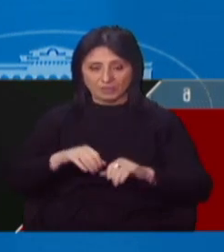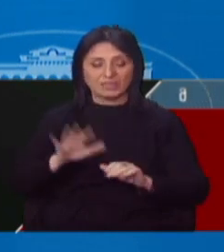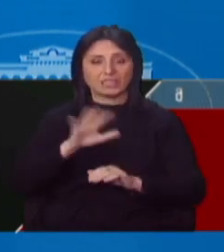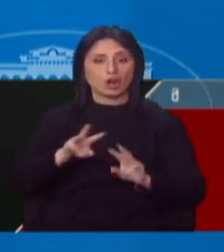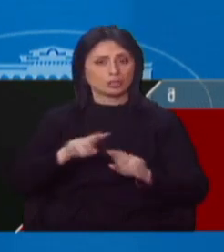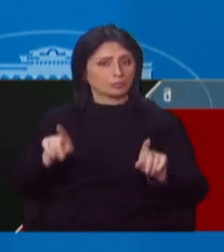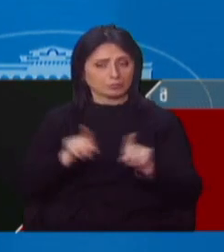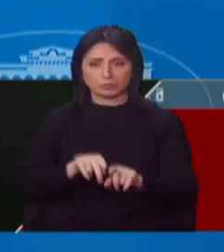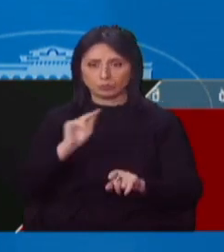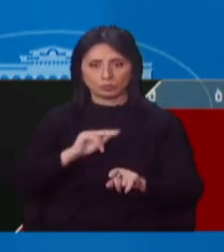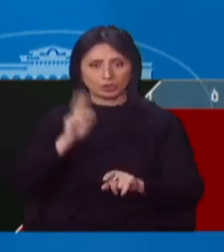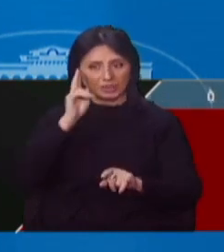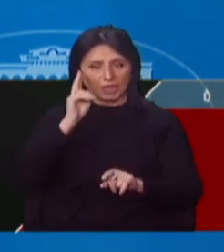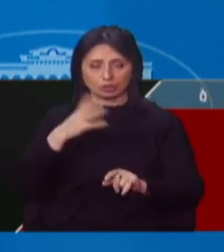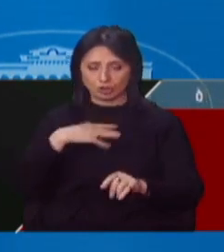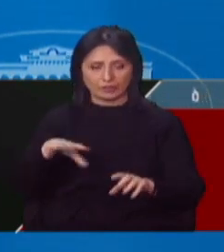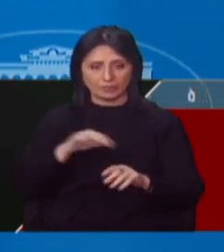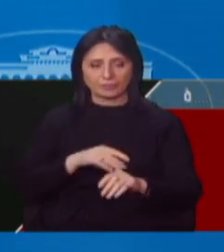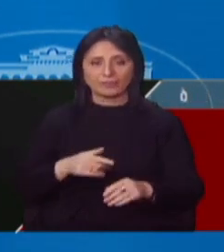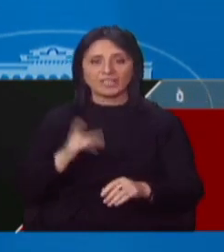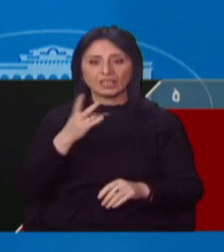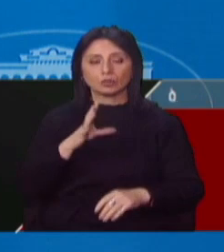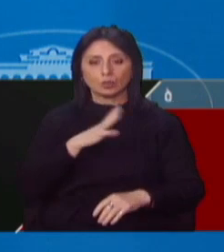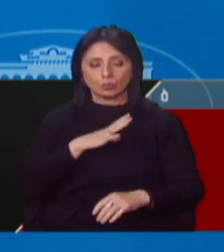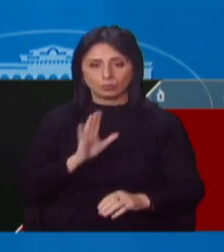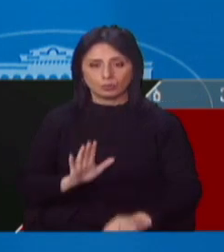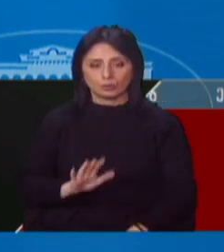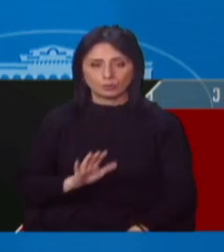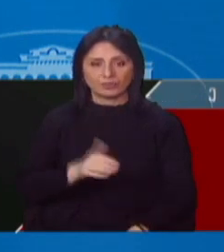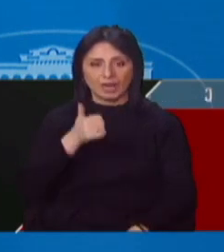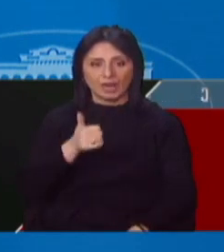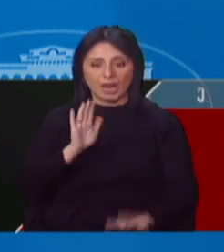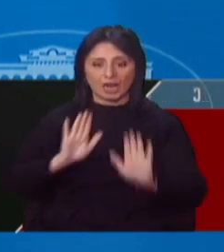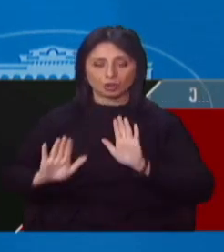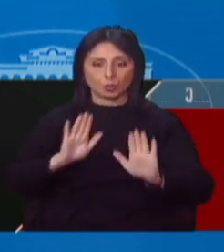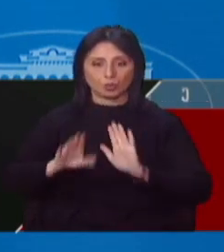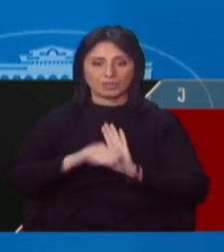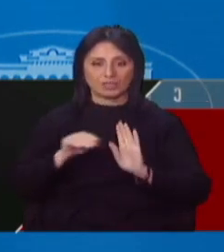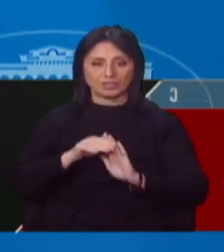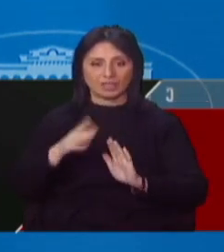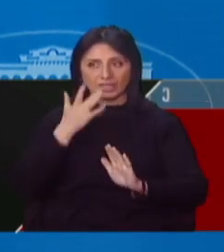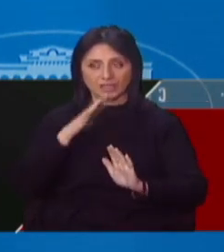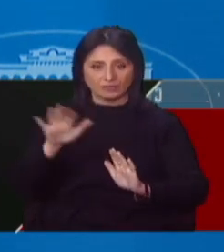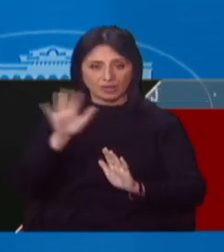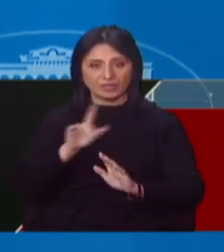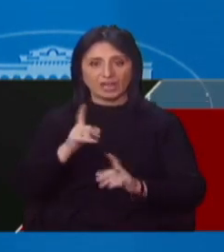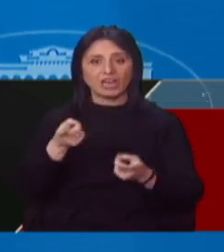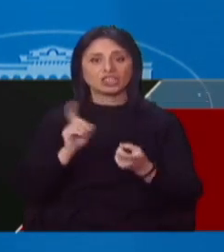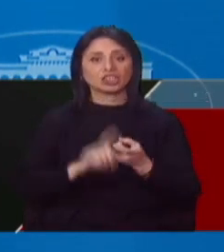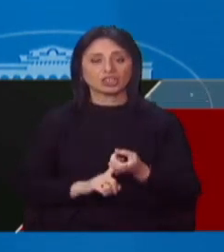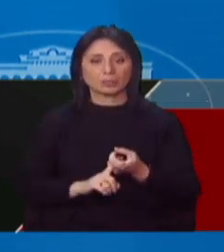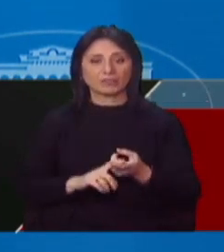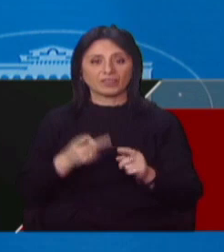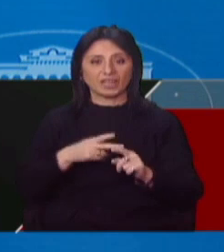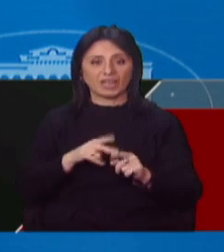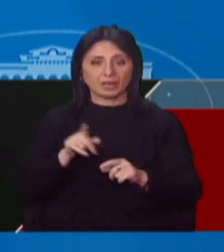საგარეო სამინისტრო და საელჩოები ჩვენი, რომ იყოს კარგად ორგანიზებული არჩევნები ქვეყნის გარეთ. Რა შეეხება